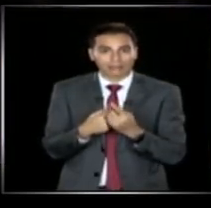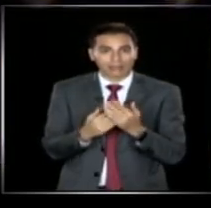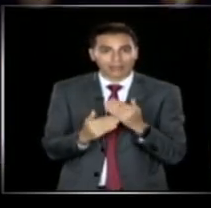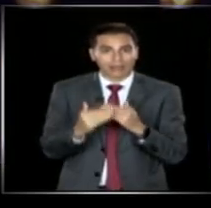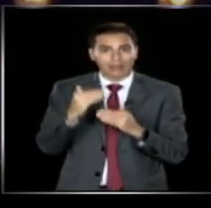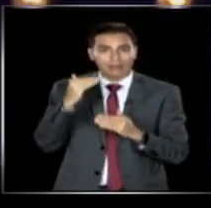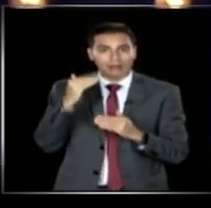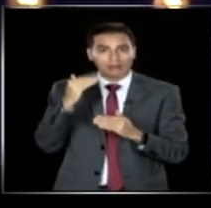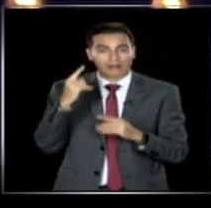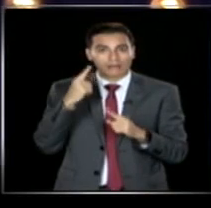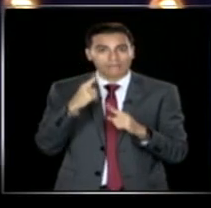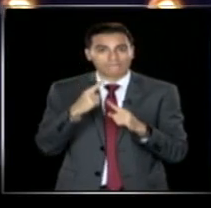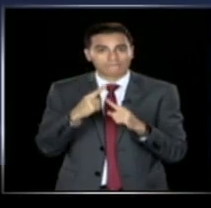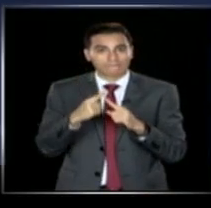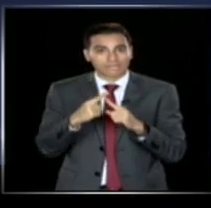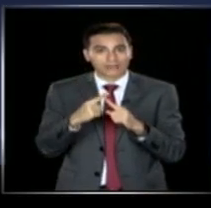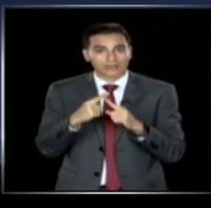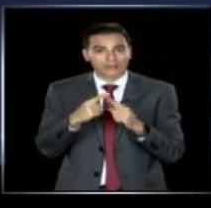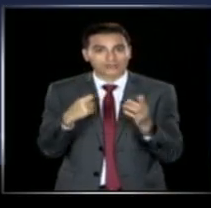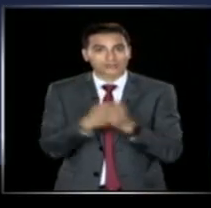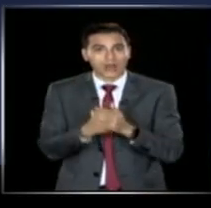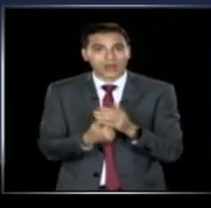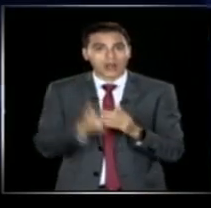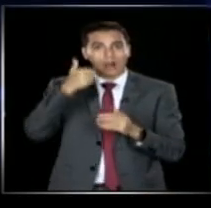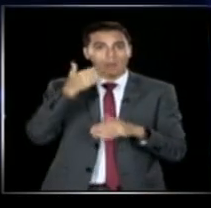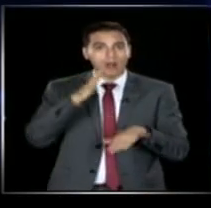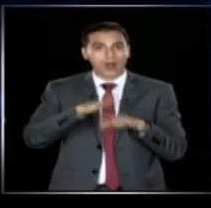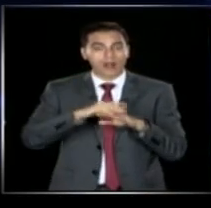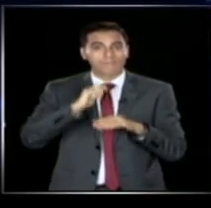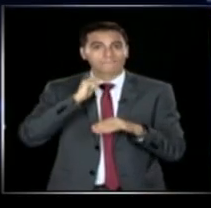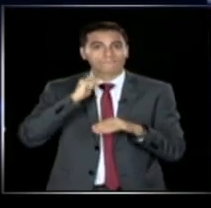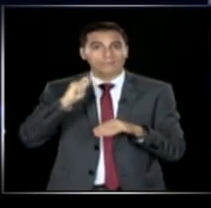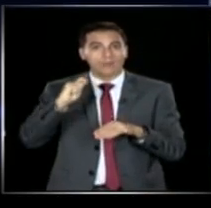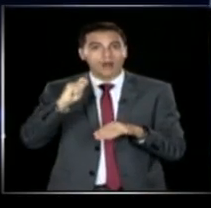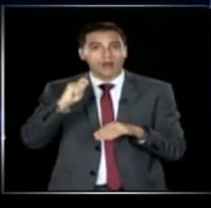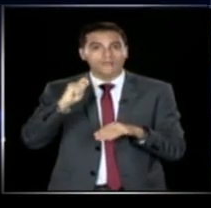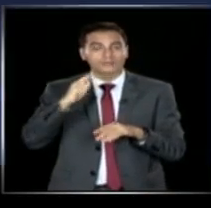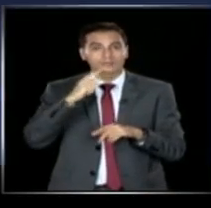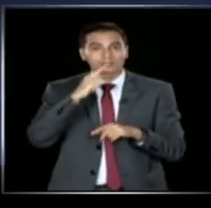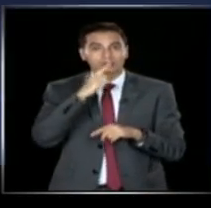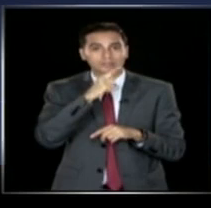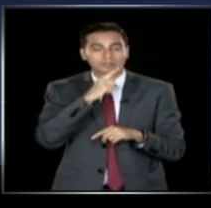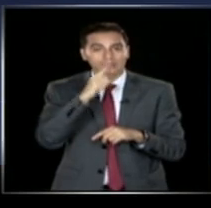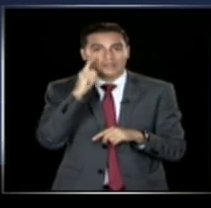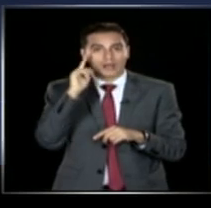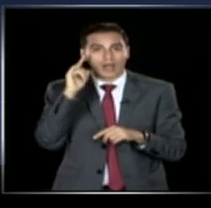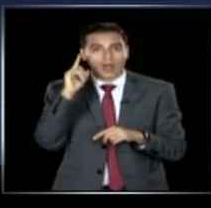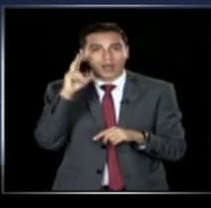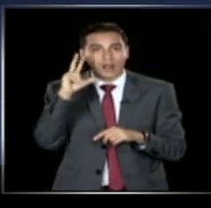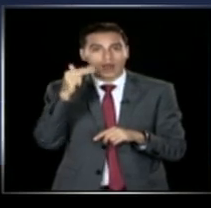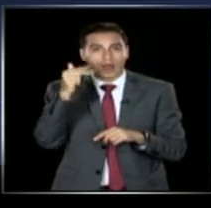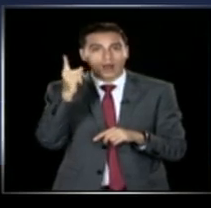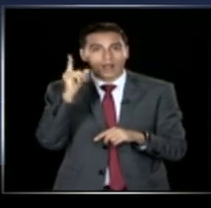علي حصل على المركز الأول على مستوى محافظة الغربية في ثانوية عامة أدبي دمج